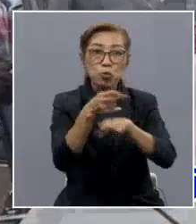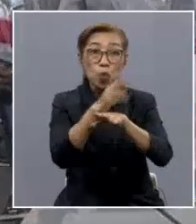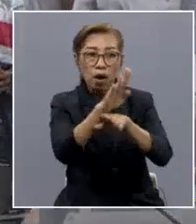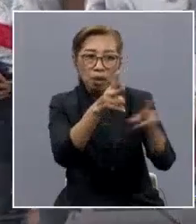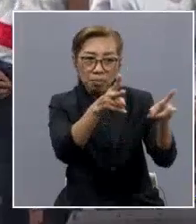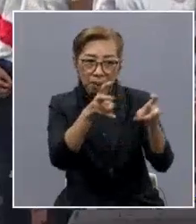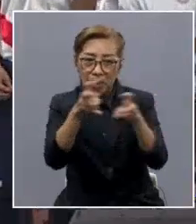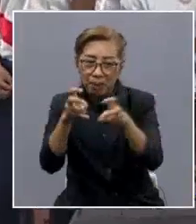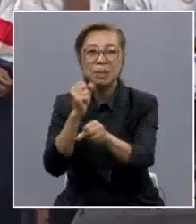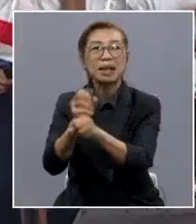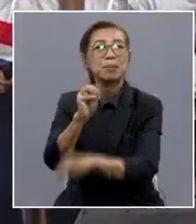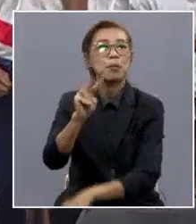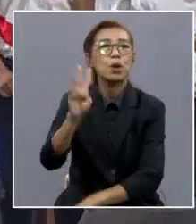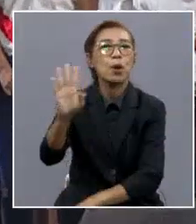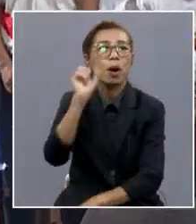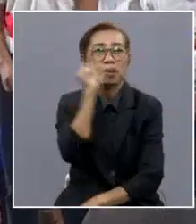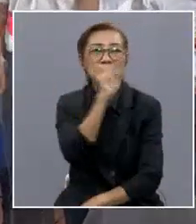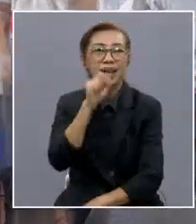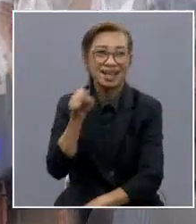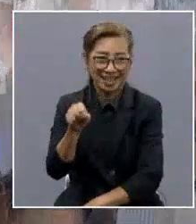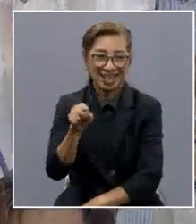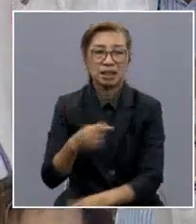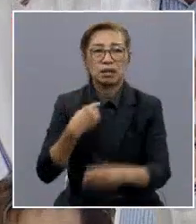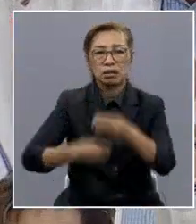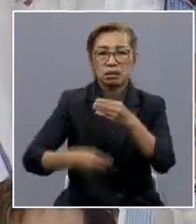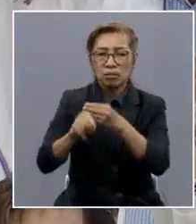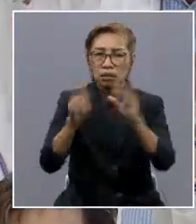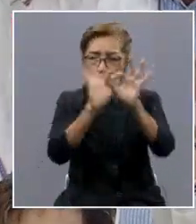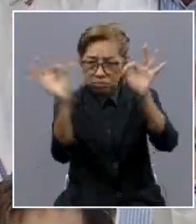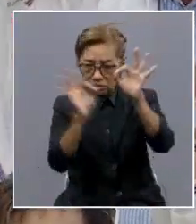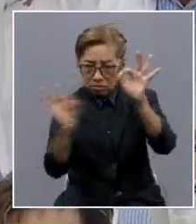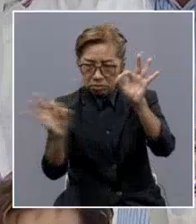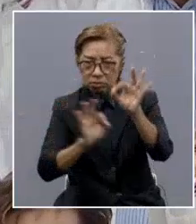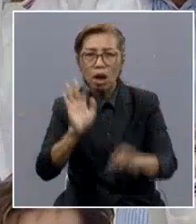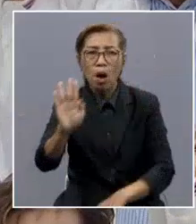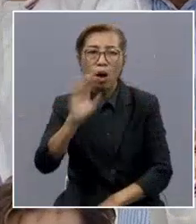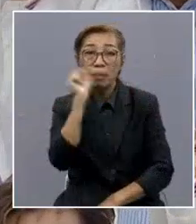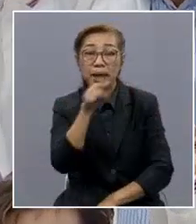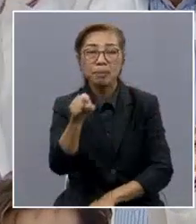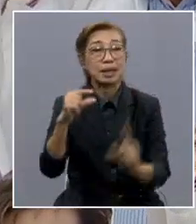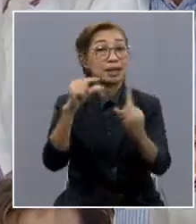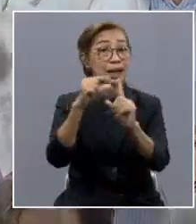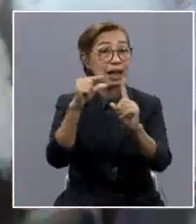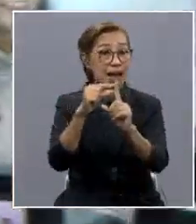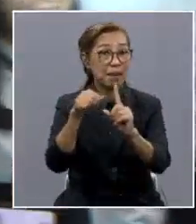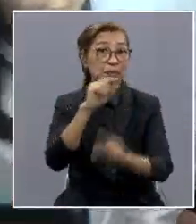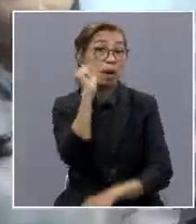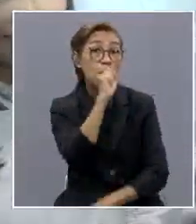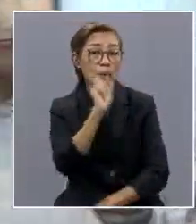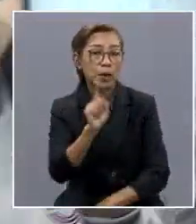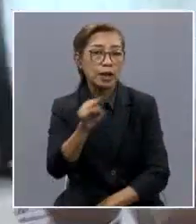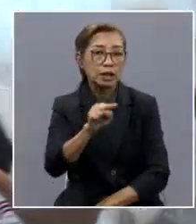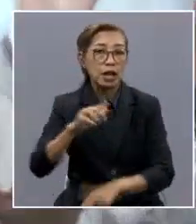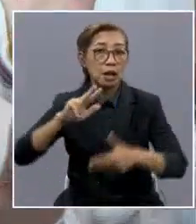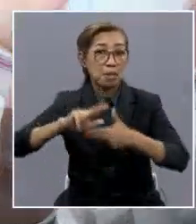ครับแล้วก็เนื้อหาเนี่ยเหมือนท่อนฮุกอย่างเงี้ยร้องว่าพลังประชารัฐจะ